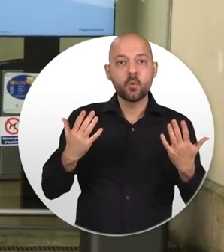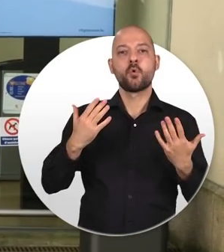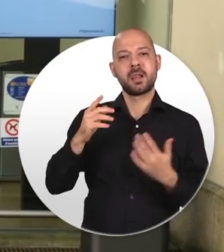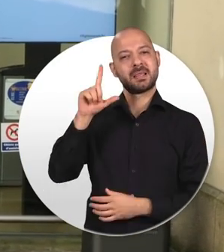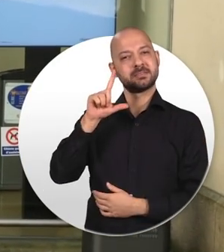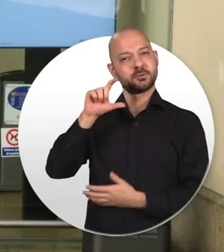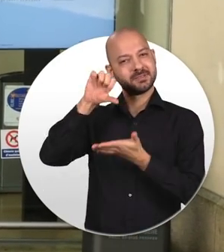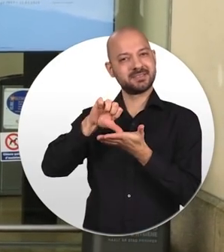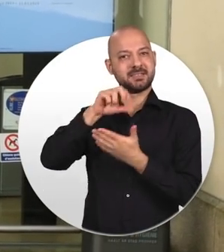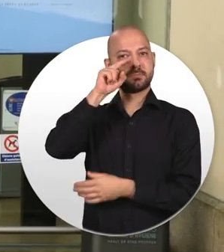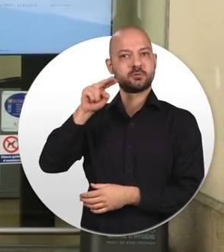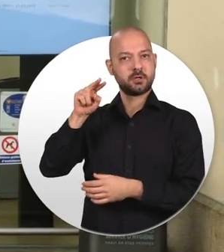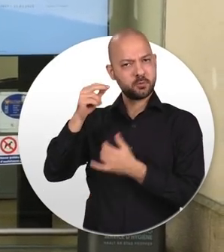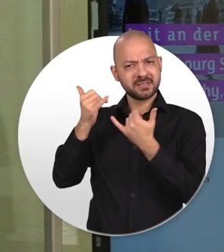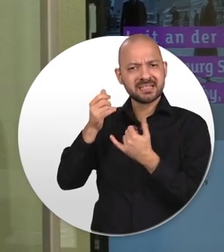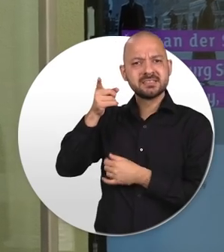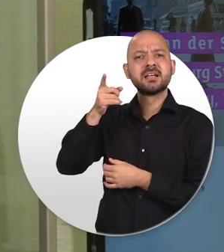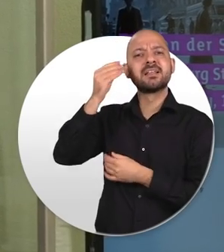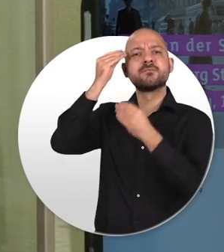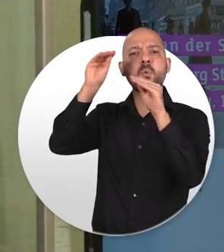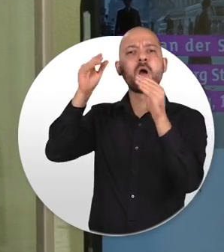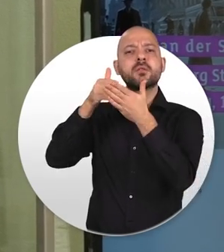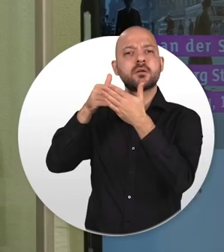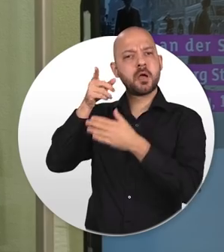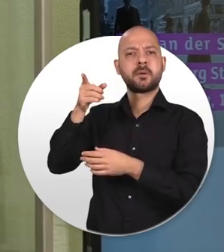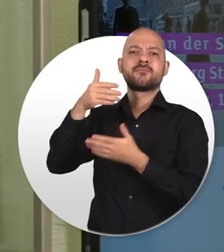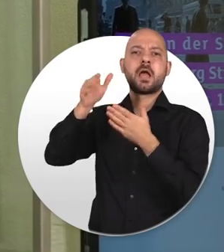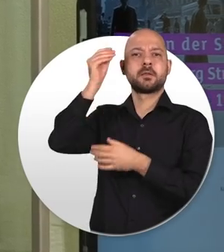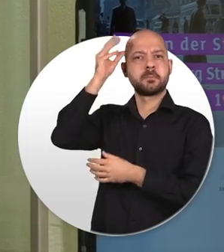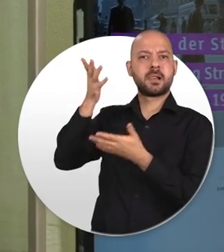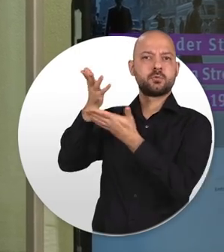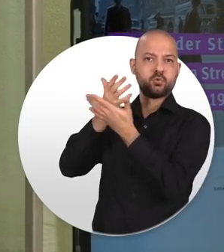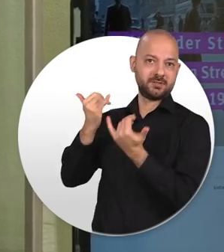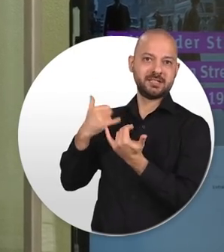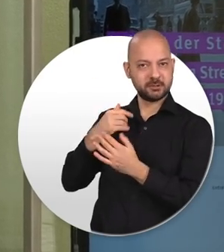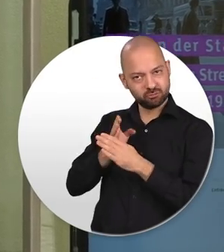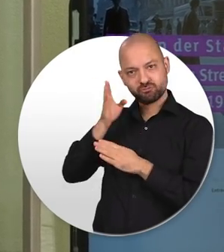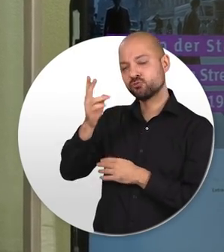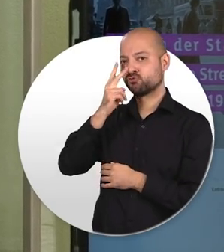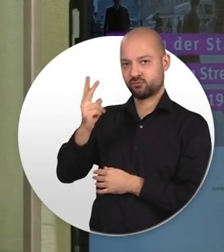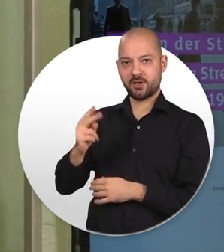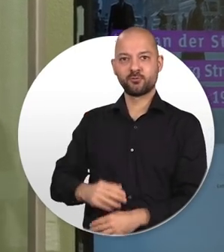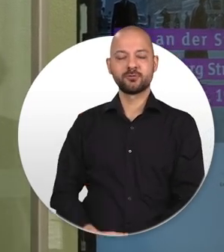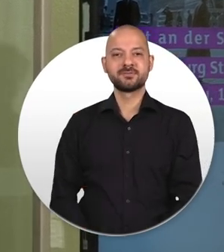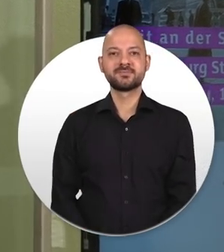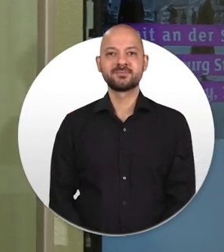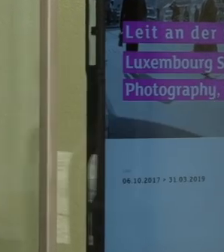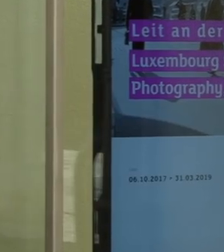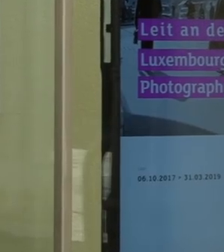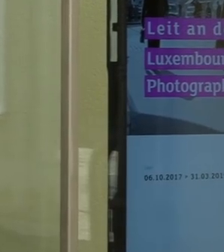Wir befinden uns heute für das Lützburg City Museum, wo gerade eine Formation von Info-Handicap stattfindet. Und da gehen wir mal anschließen.